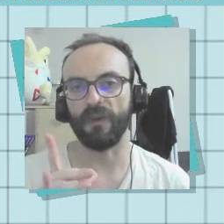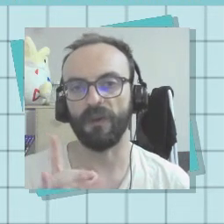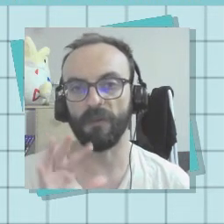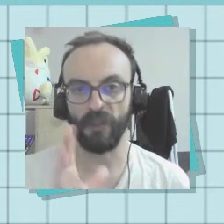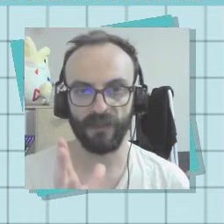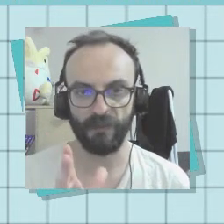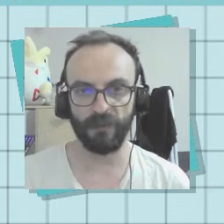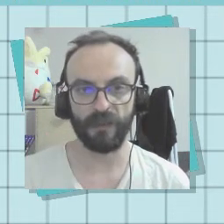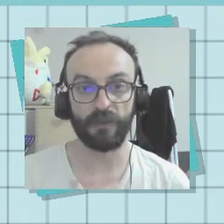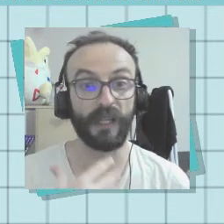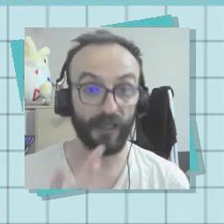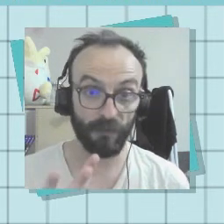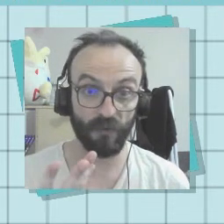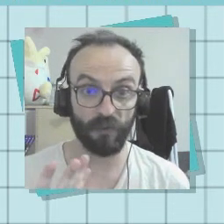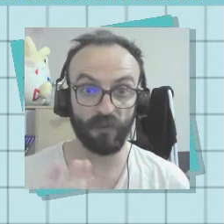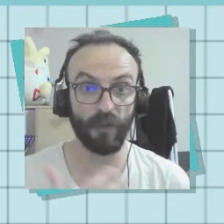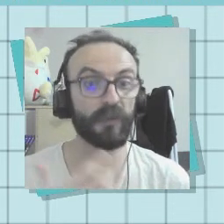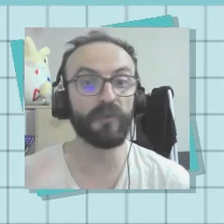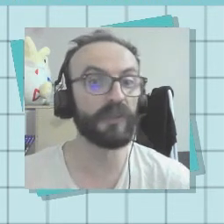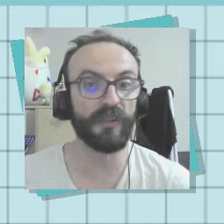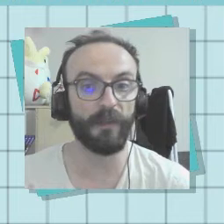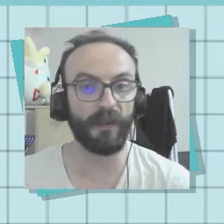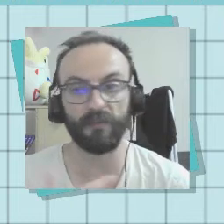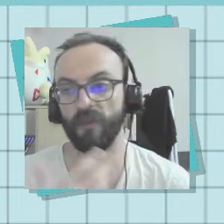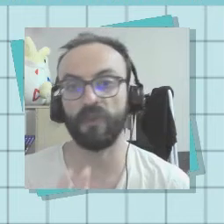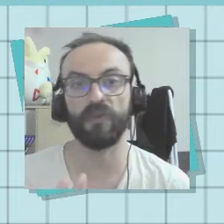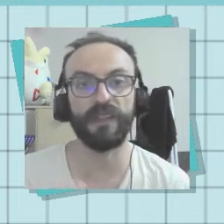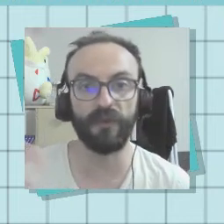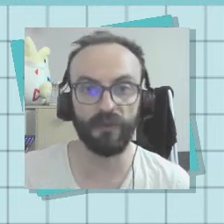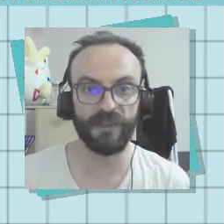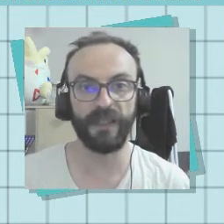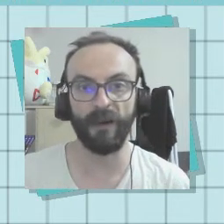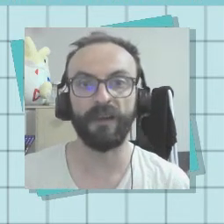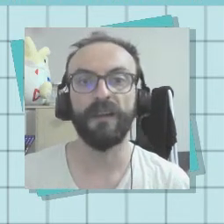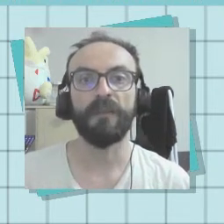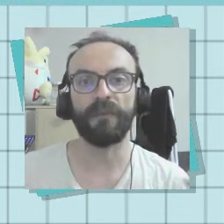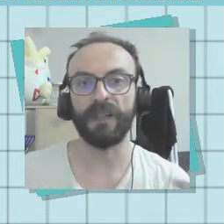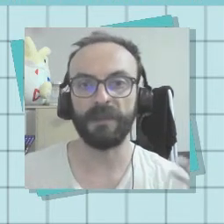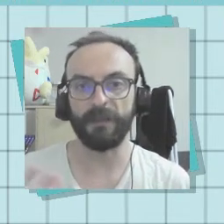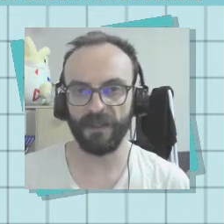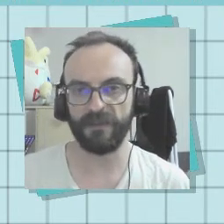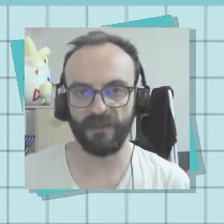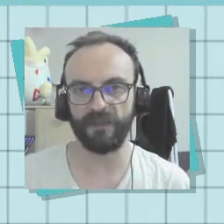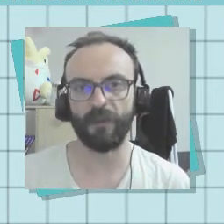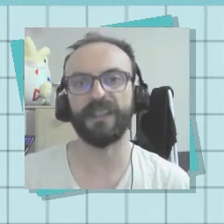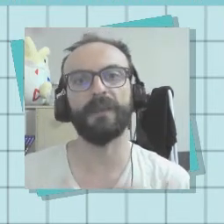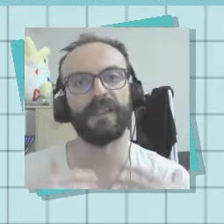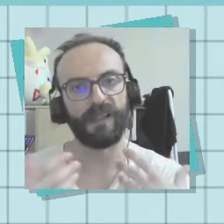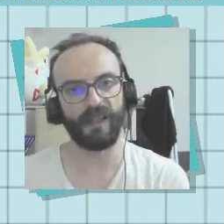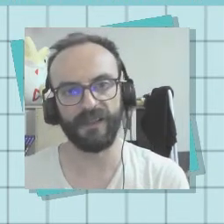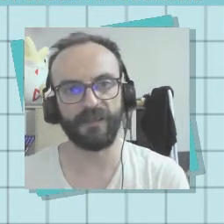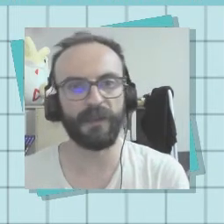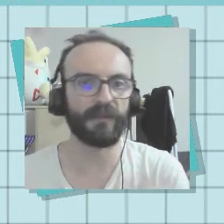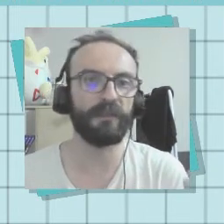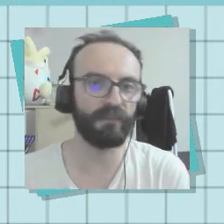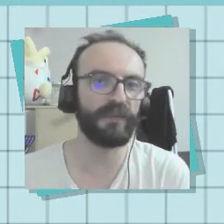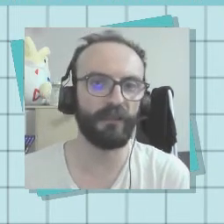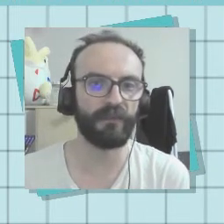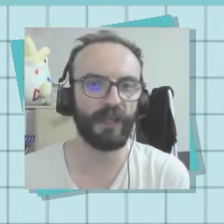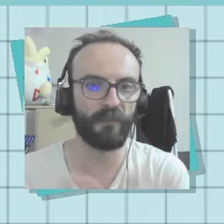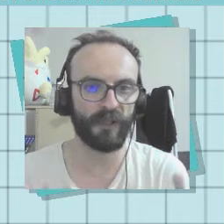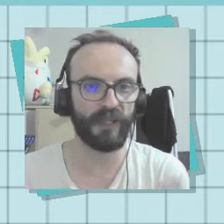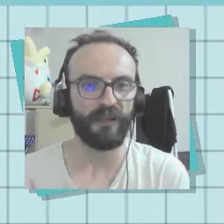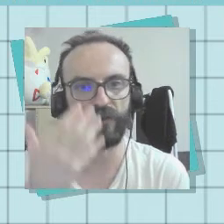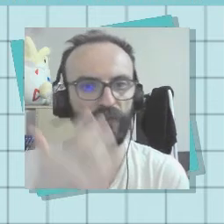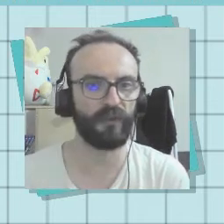du motion capture, qui est donc la capture de mouvement qui est utilisée par exemple dans les jeux vidéo ou cinéma pour animer des personnages en 3D de manière réaliste, parce que c'est plus simple